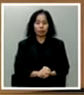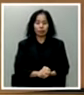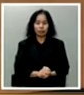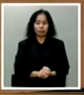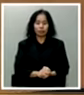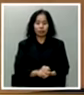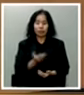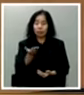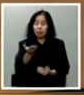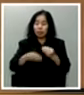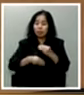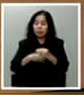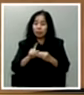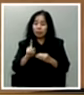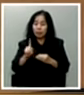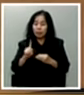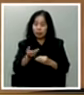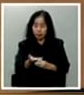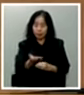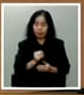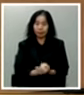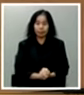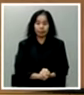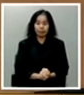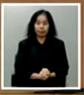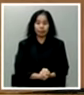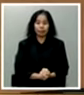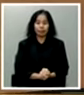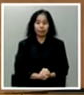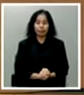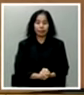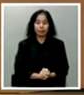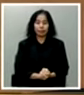คุณหมอเพิ่มเติมนะเชิญท่านรุทินเชิญนะครับครับ